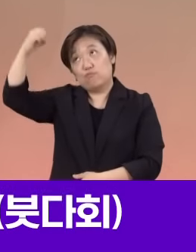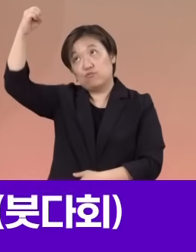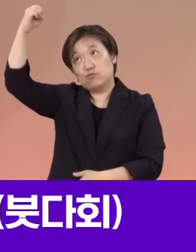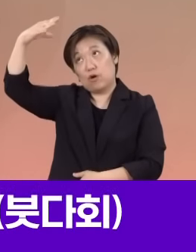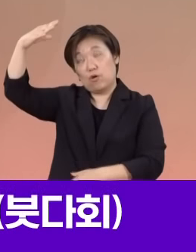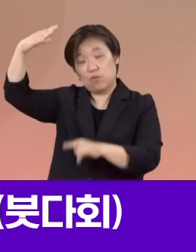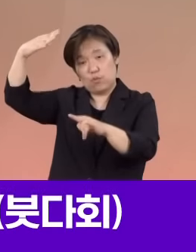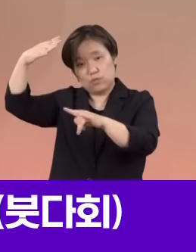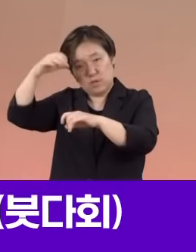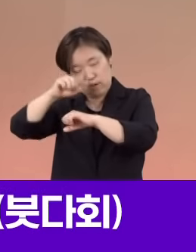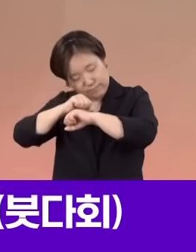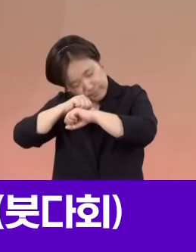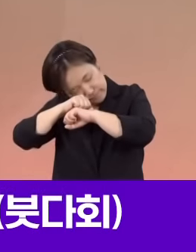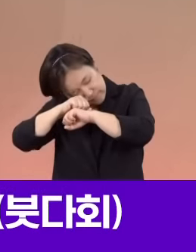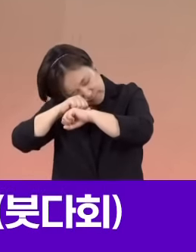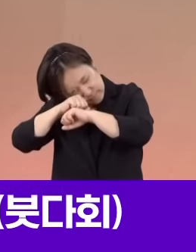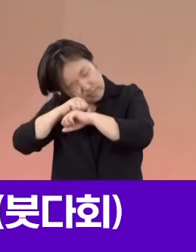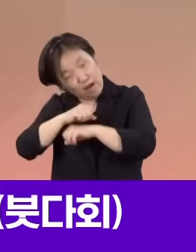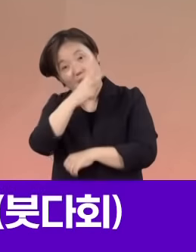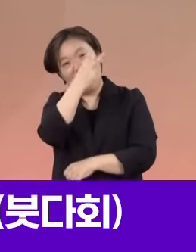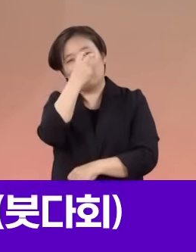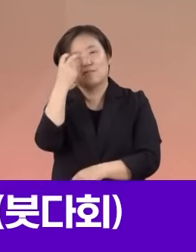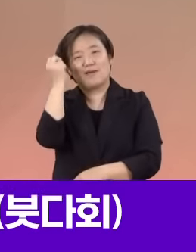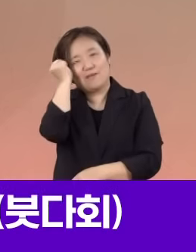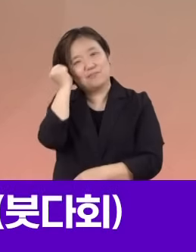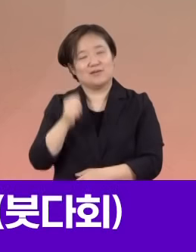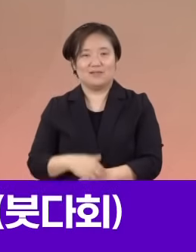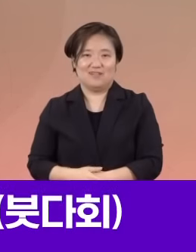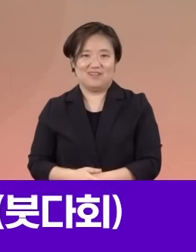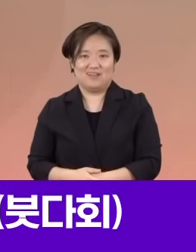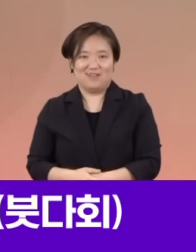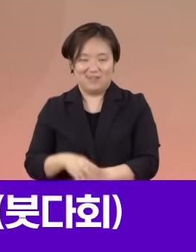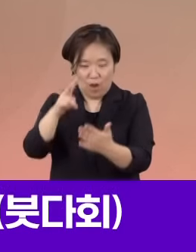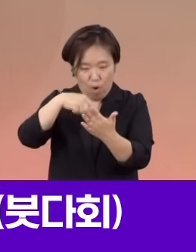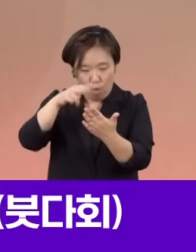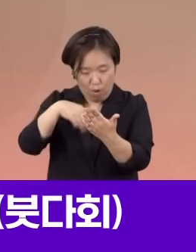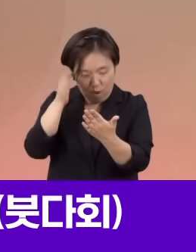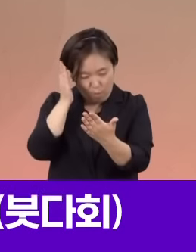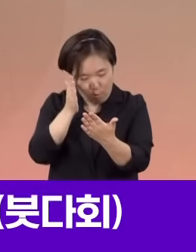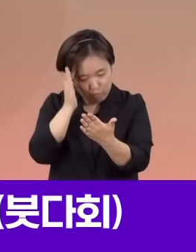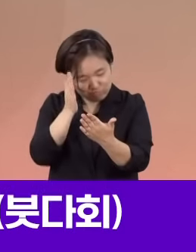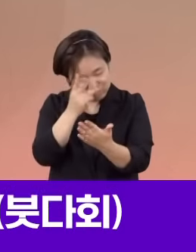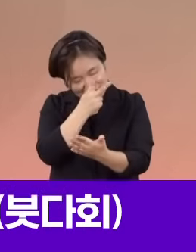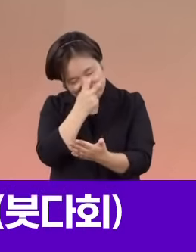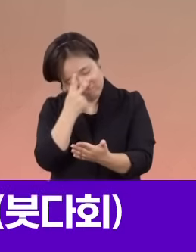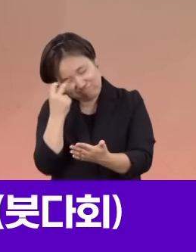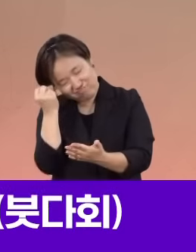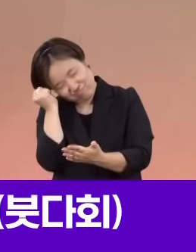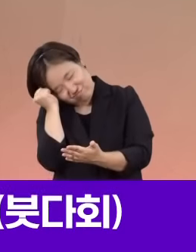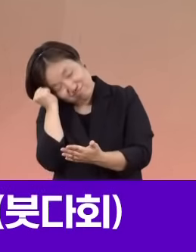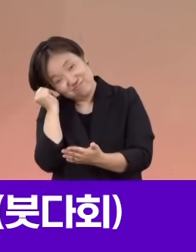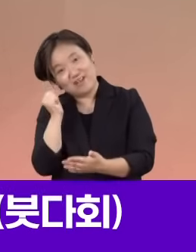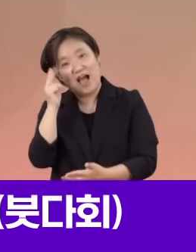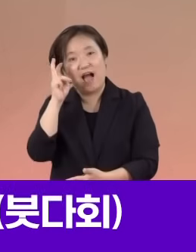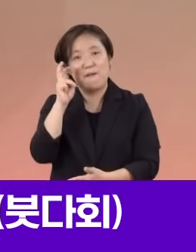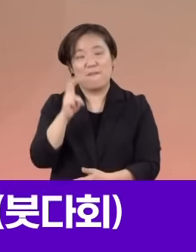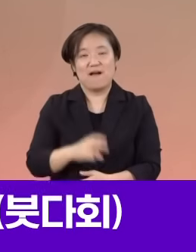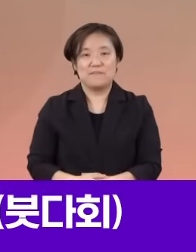잠이 들었습니다 그러니까 불켜놓고 책상에서 이렇게 공부하다가 책 펴놓고 이렇게 잠이 들었다는